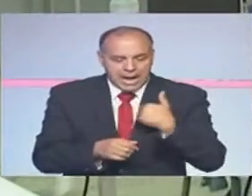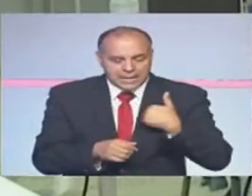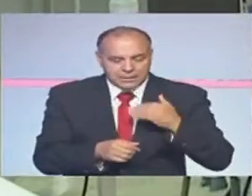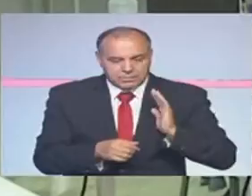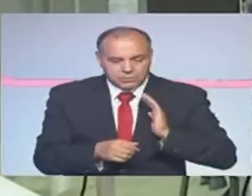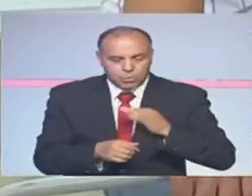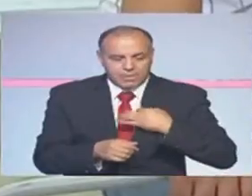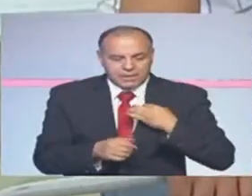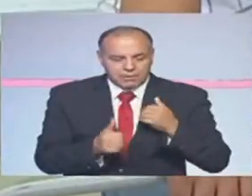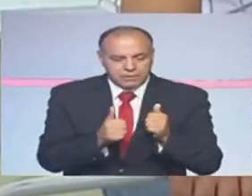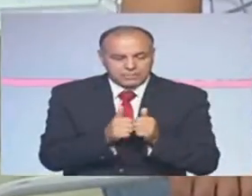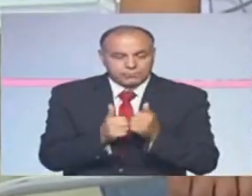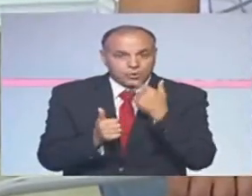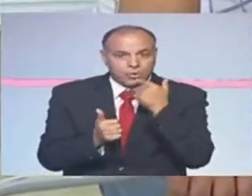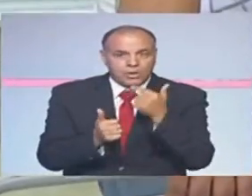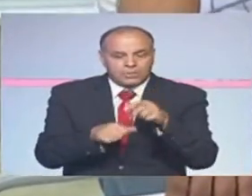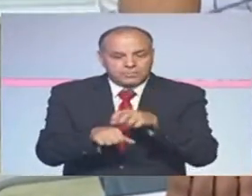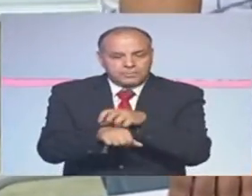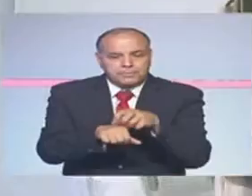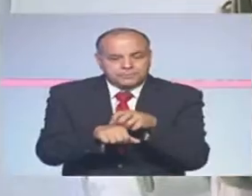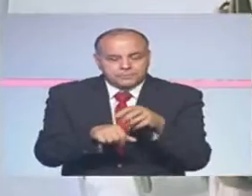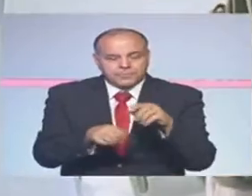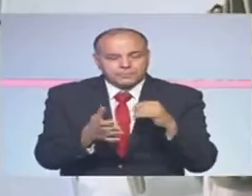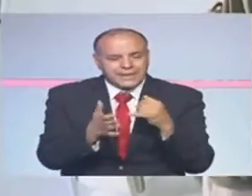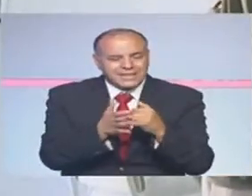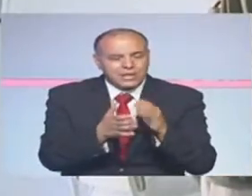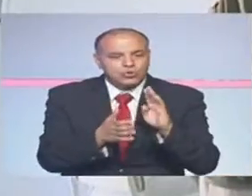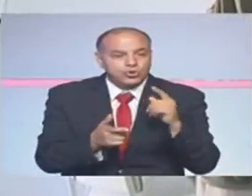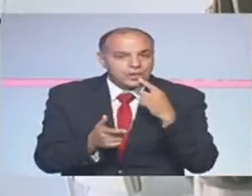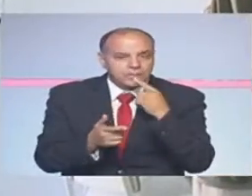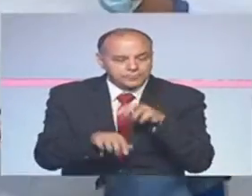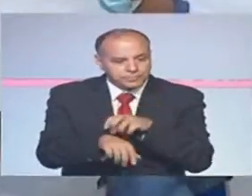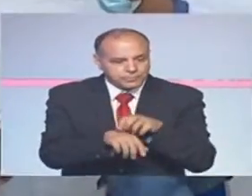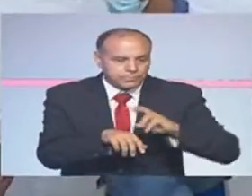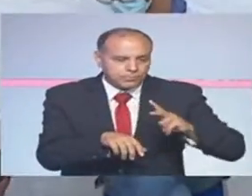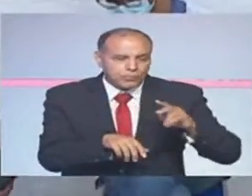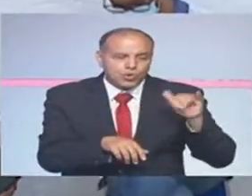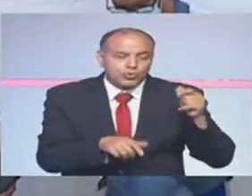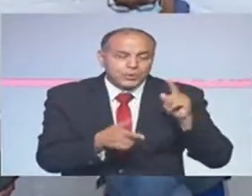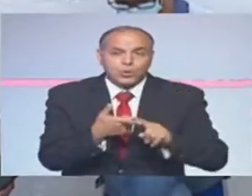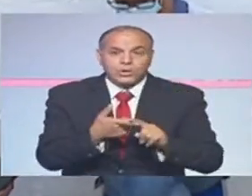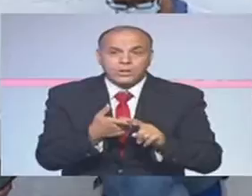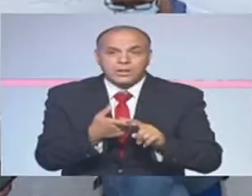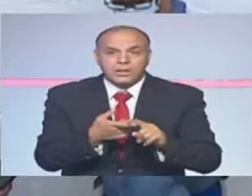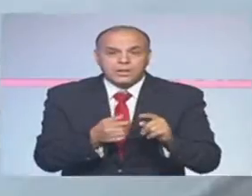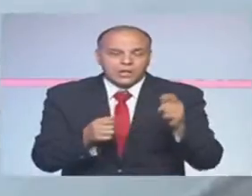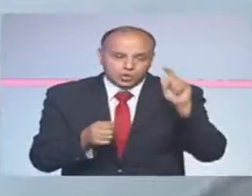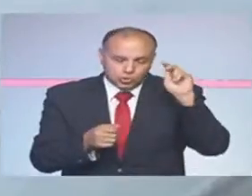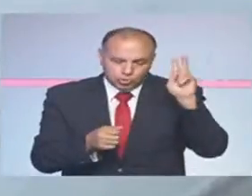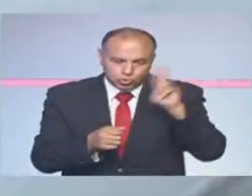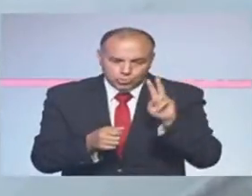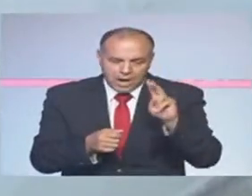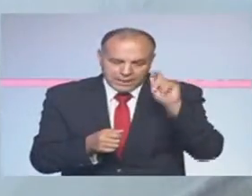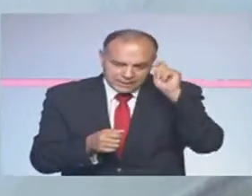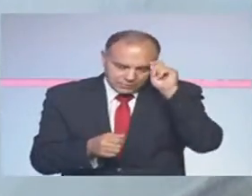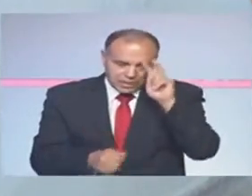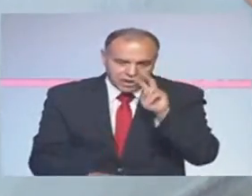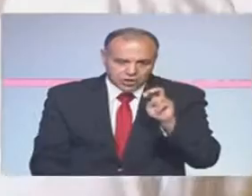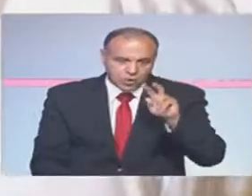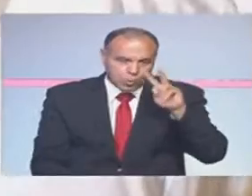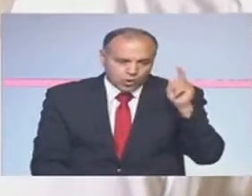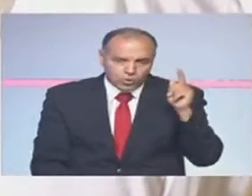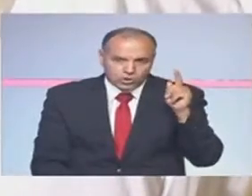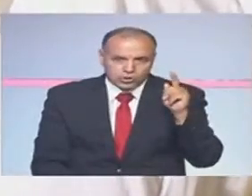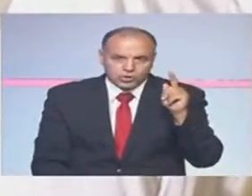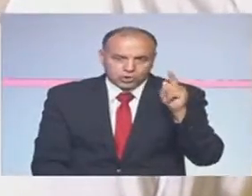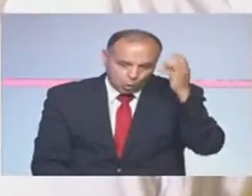والمدنيه عقب معتمديه سجنان الى معتمديه جو مين يومي الجمعه والسبت عشرين واحدى